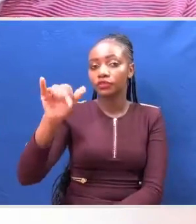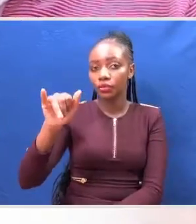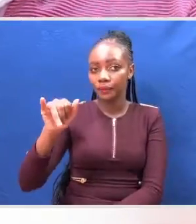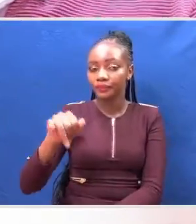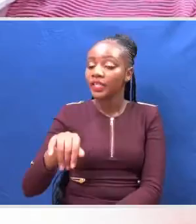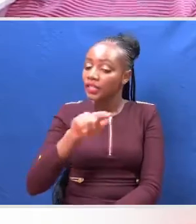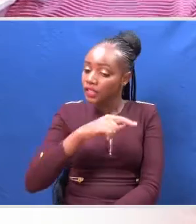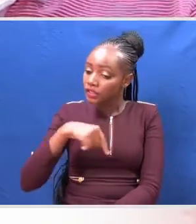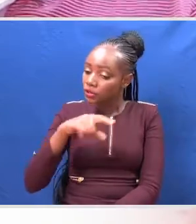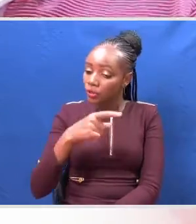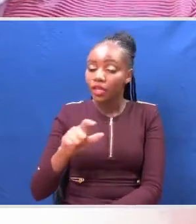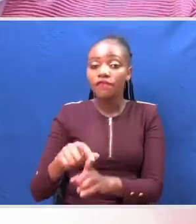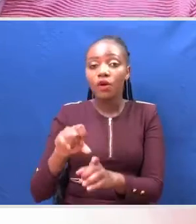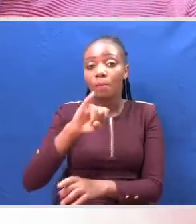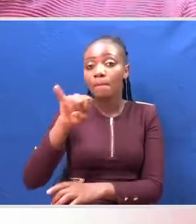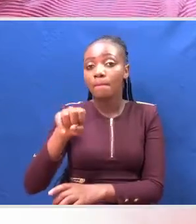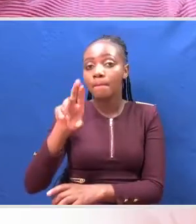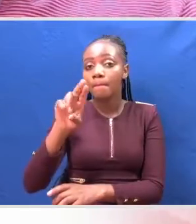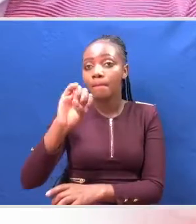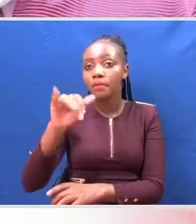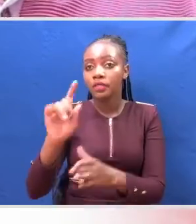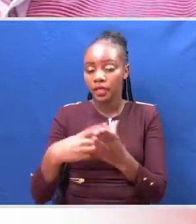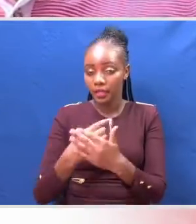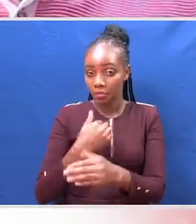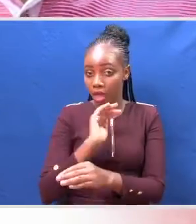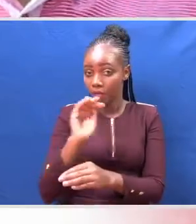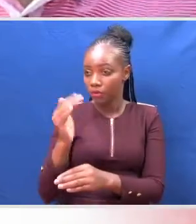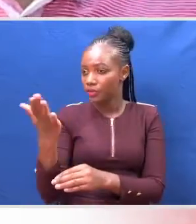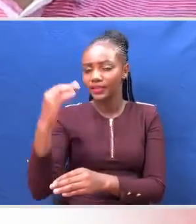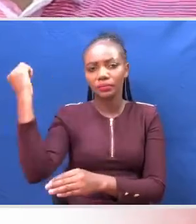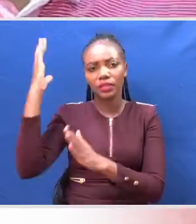kama wakaaji wa Juja. Ningewaomba wakae kando,